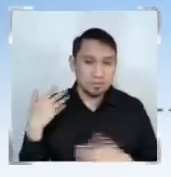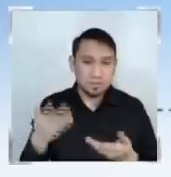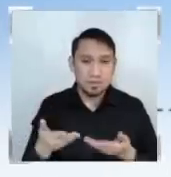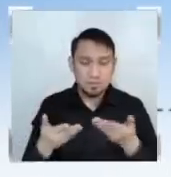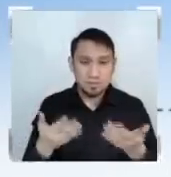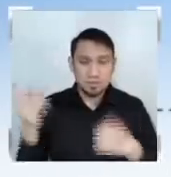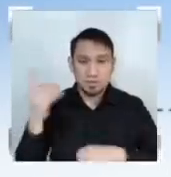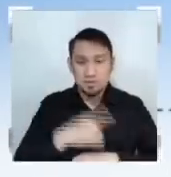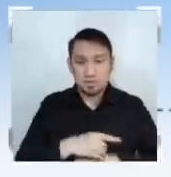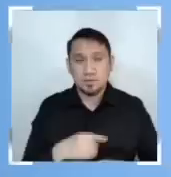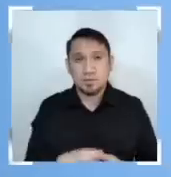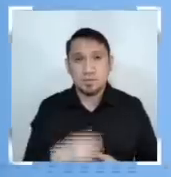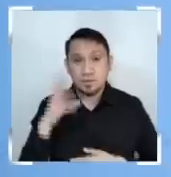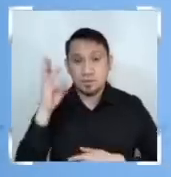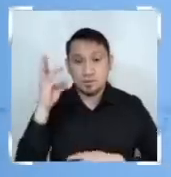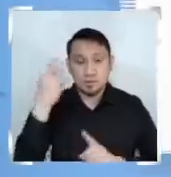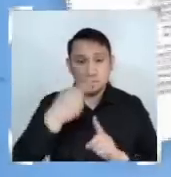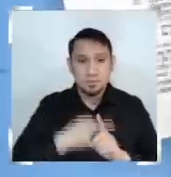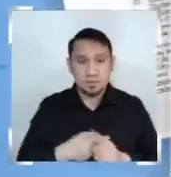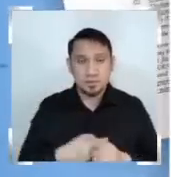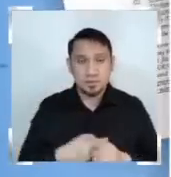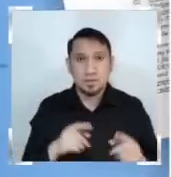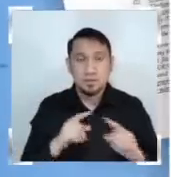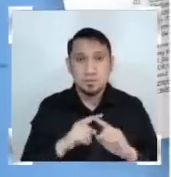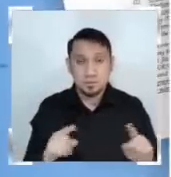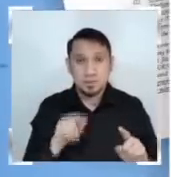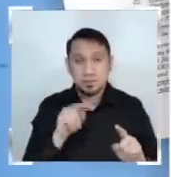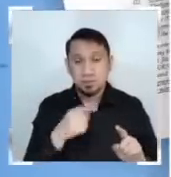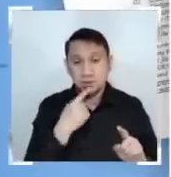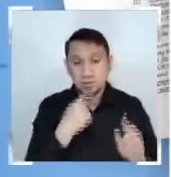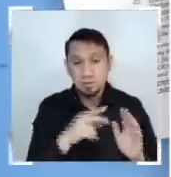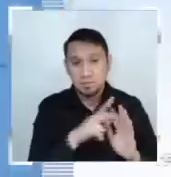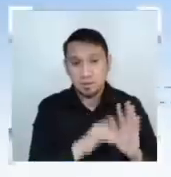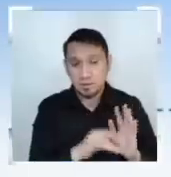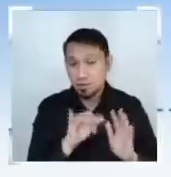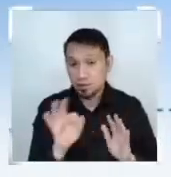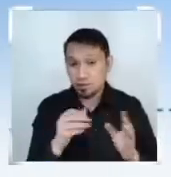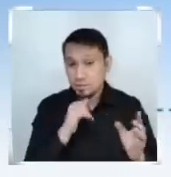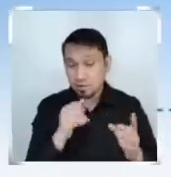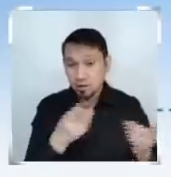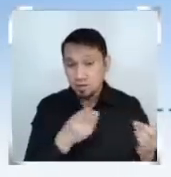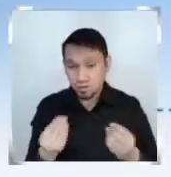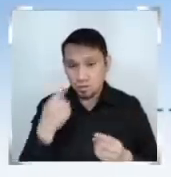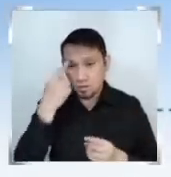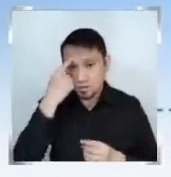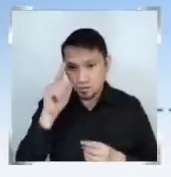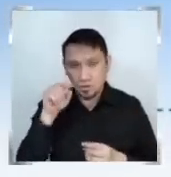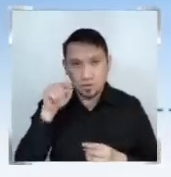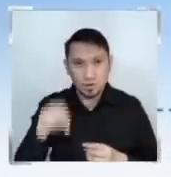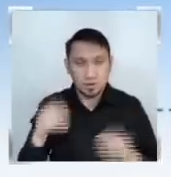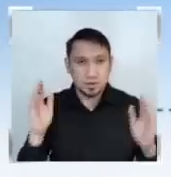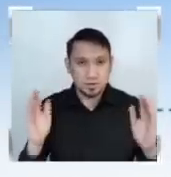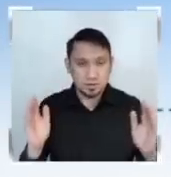grace period na 6 buwan. Pero nakasaad sa resolusyon na kung hindi ito magawa ng nanalong kandidato sa loob ng panahong ito,